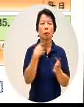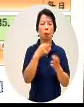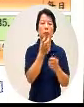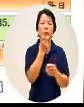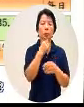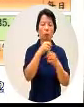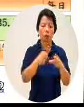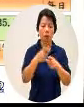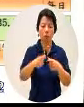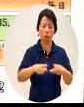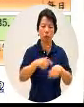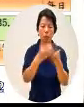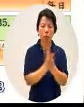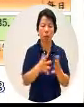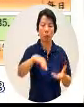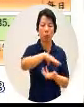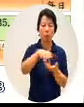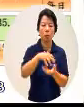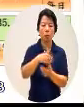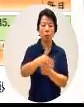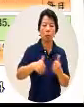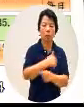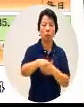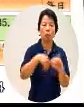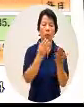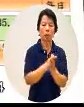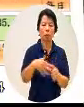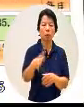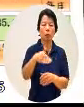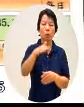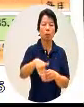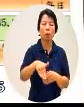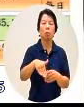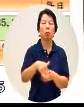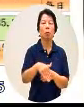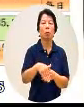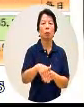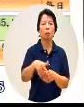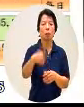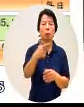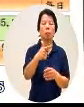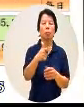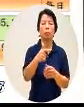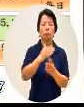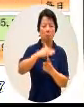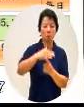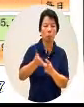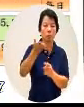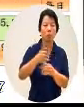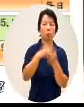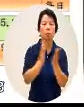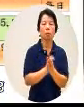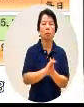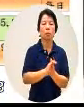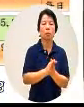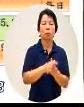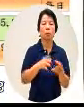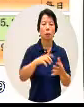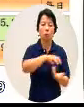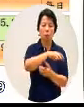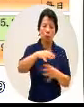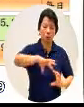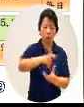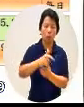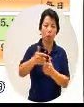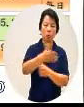百六十四度市運組場館幾度呢五千六百一十五度市運組場館在一月份完全